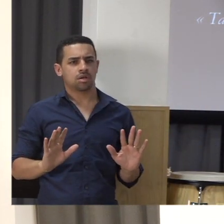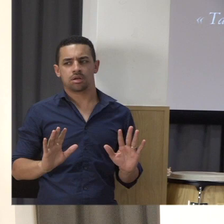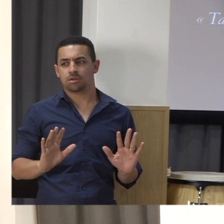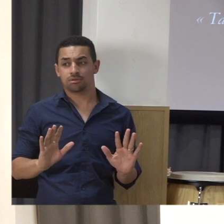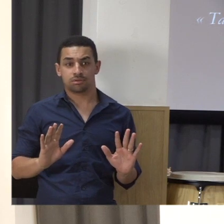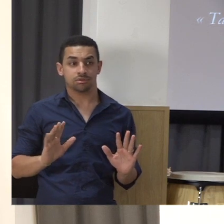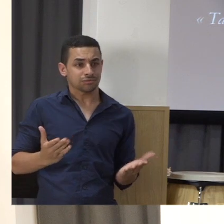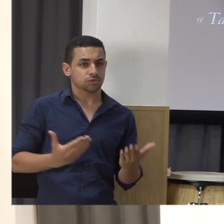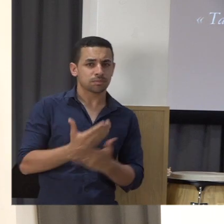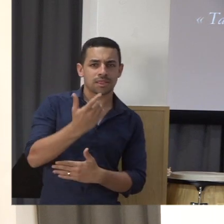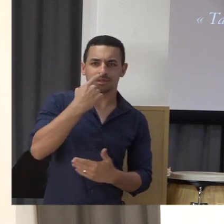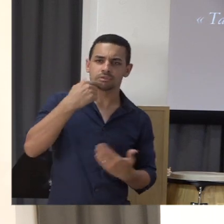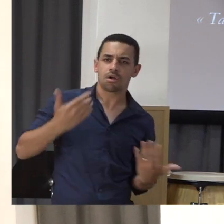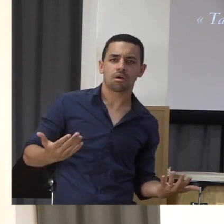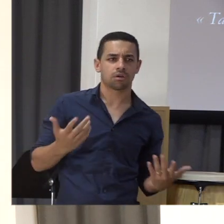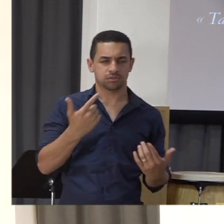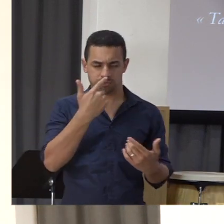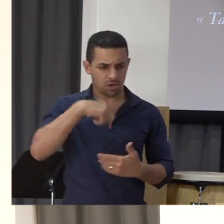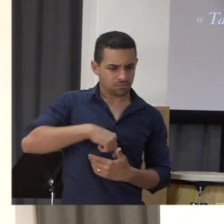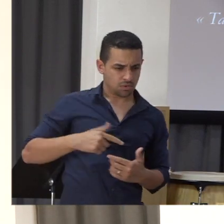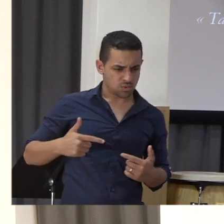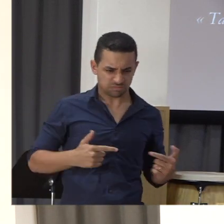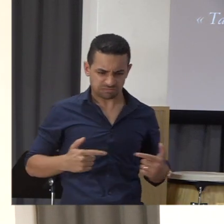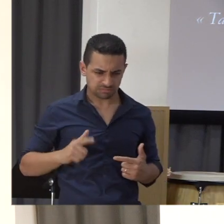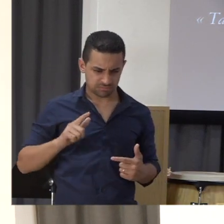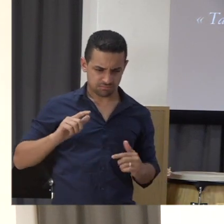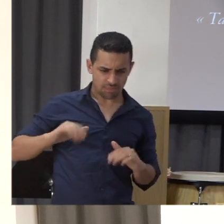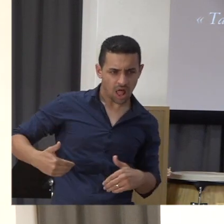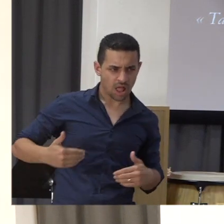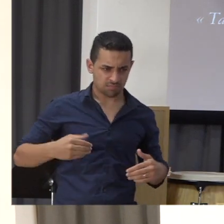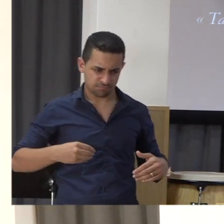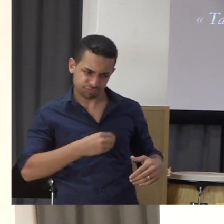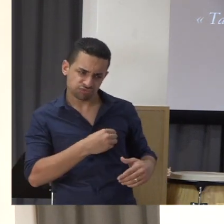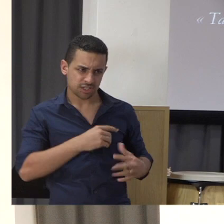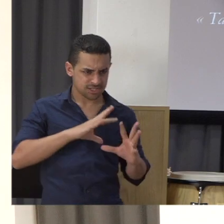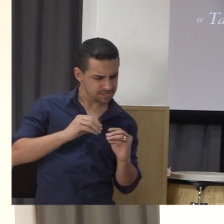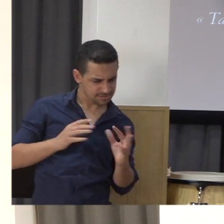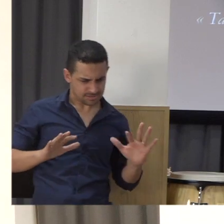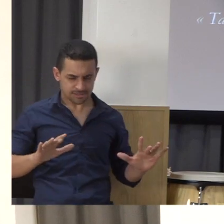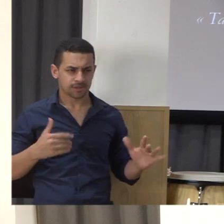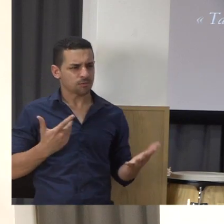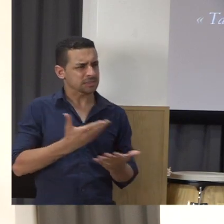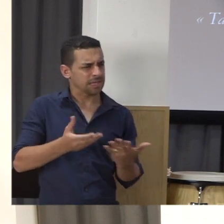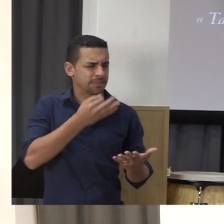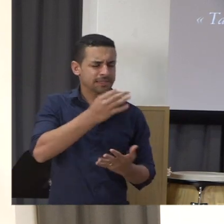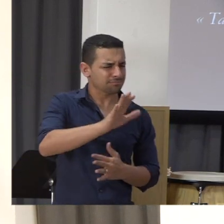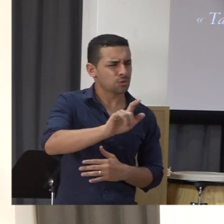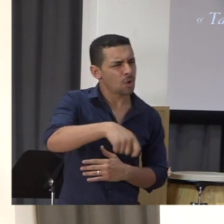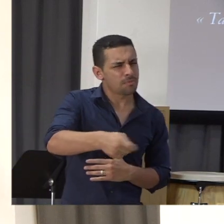Et si ce matin tu es là en train de lutter avec le péché, avec le mal, j'aimerais simplement te dire, c'est